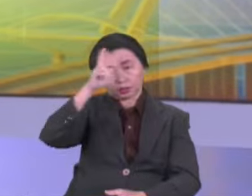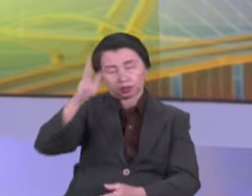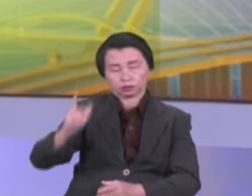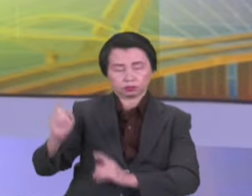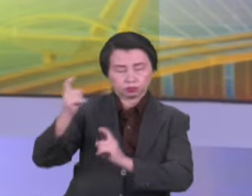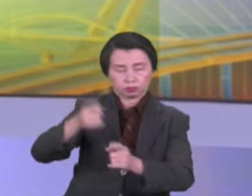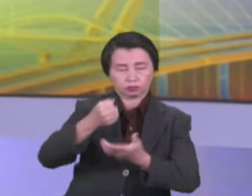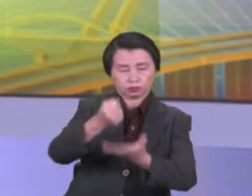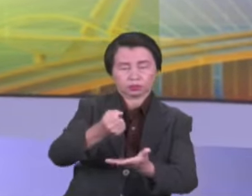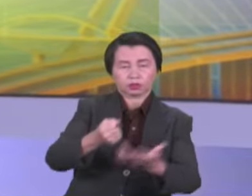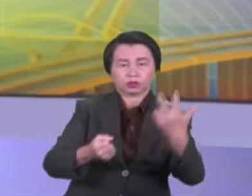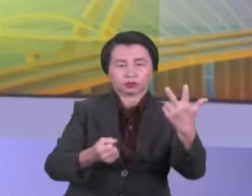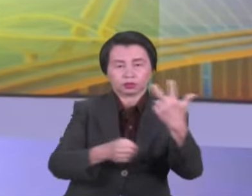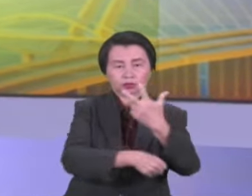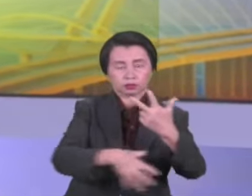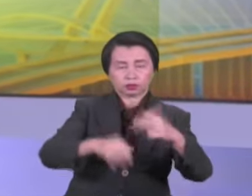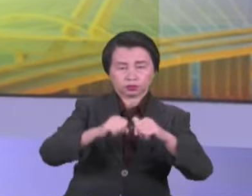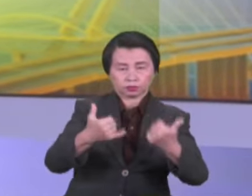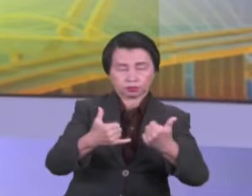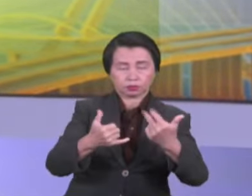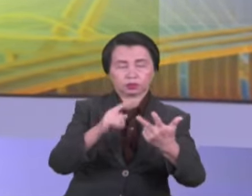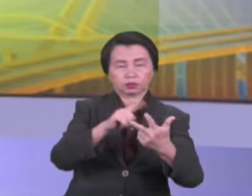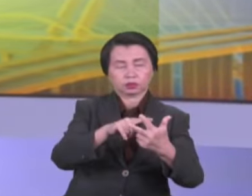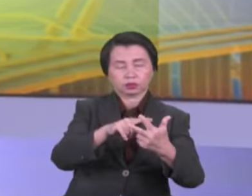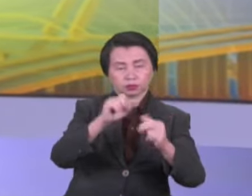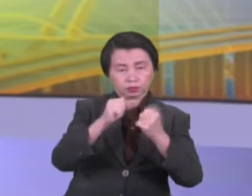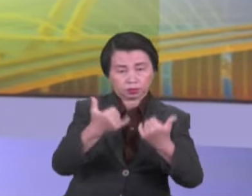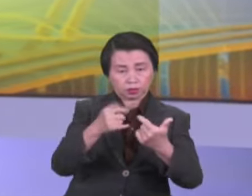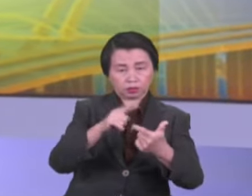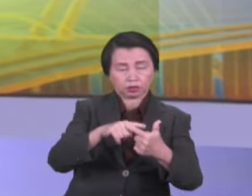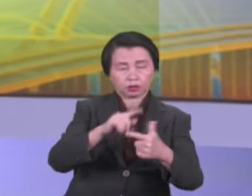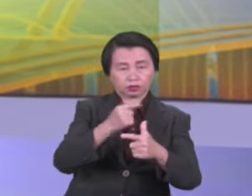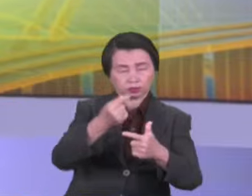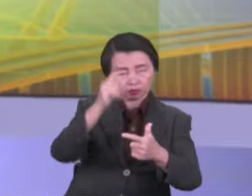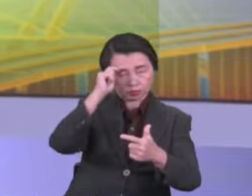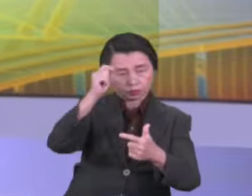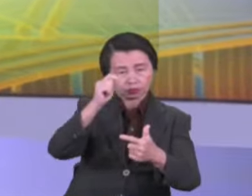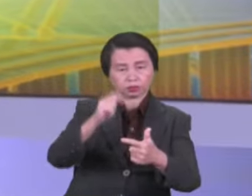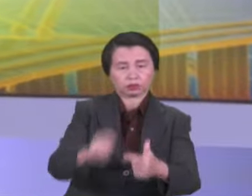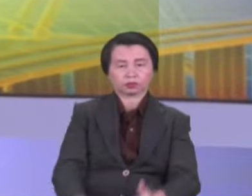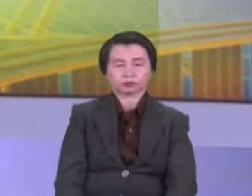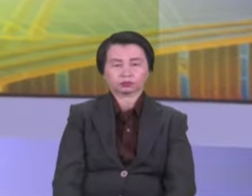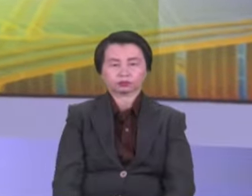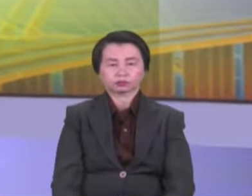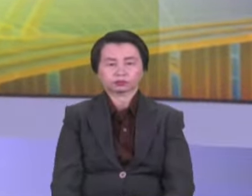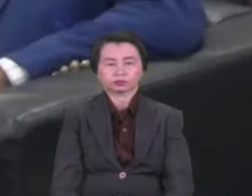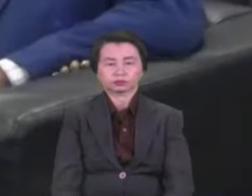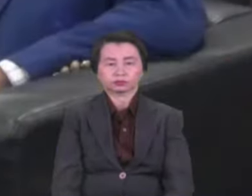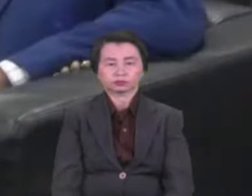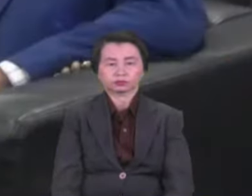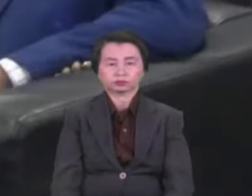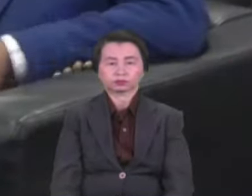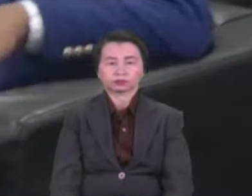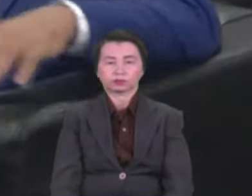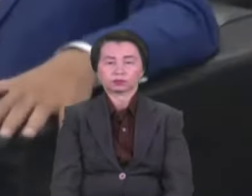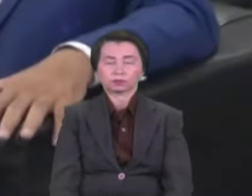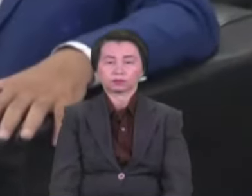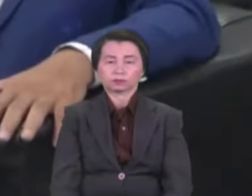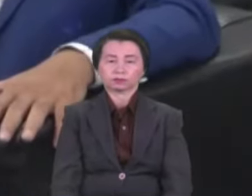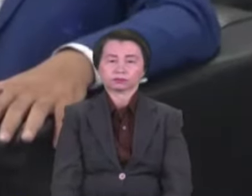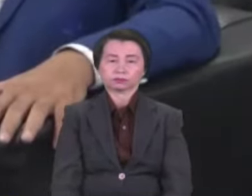disumbang oleh tiga anak syarikat pelaburan milik kerajaan negeri, Kumpulan Terengganu Incorporation. Saingan Piala Malaysia dan